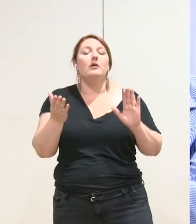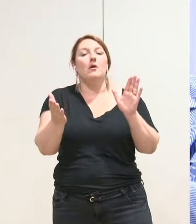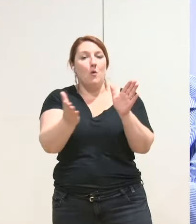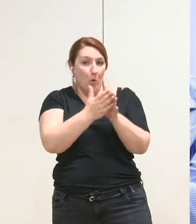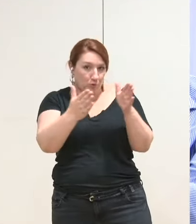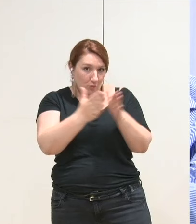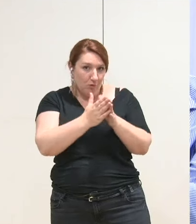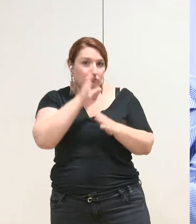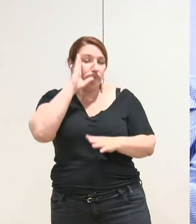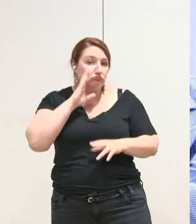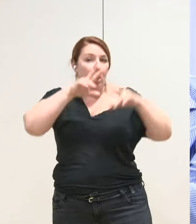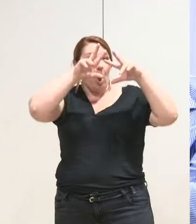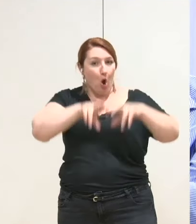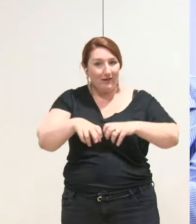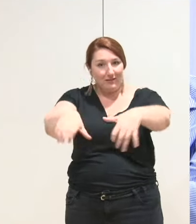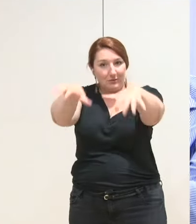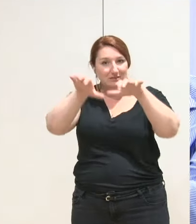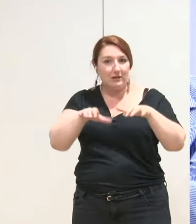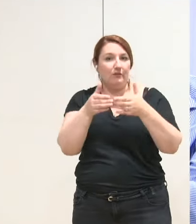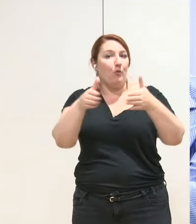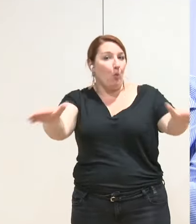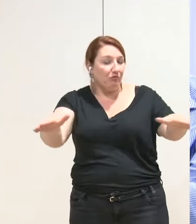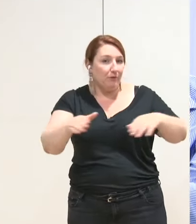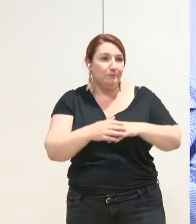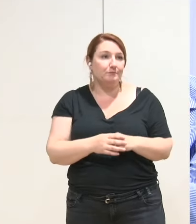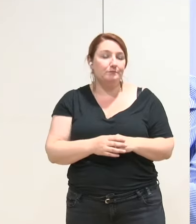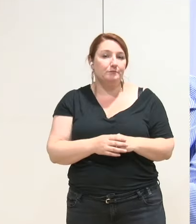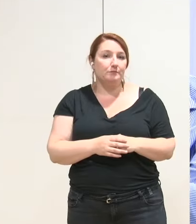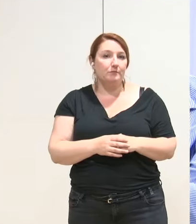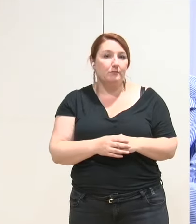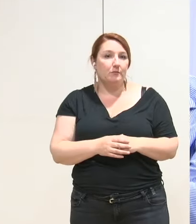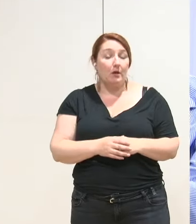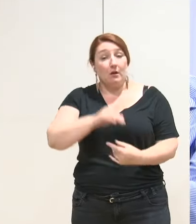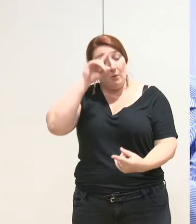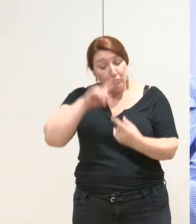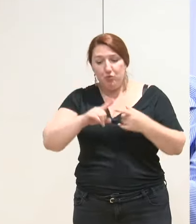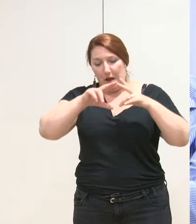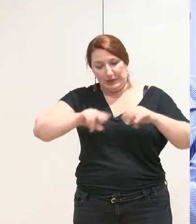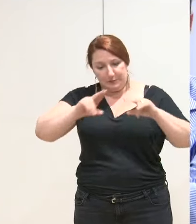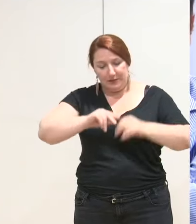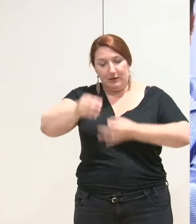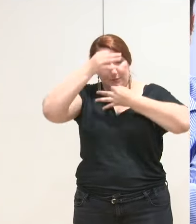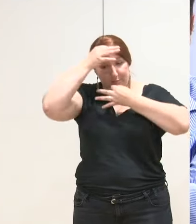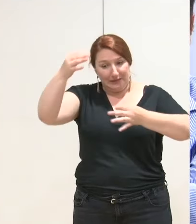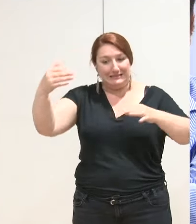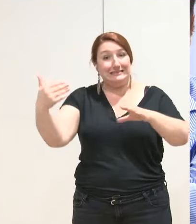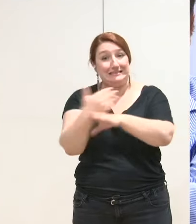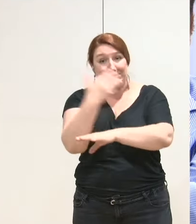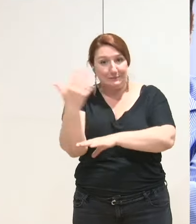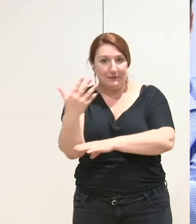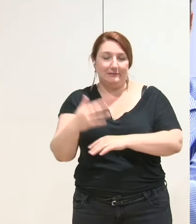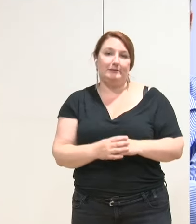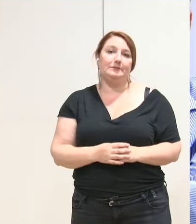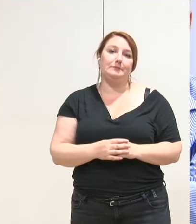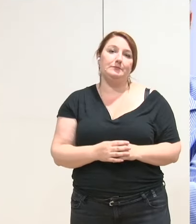l'ouverture d'une enquête administrative qui explique précisément ce qui s'est produit pour en arriver donc je l'ai